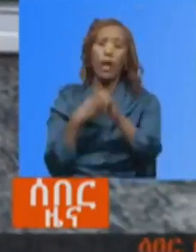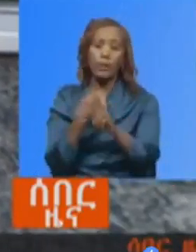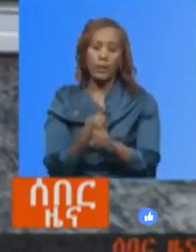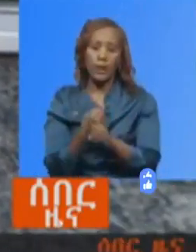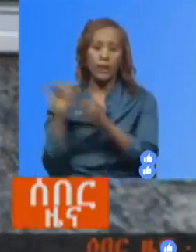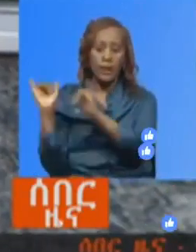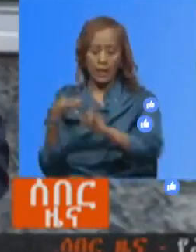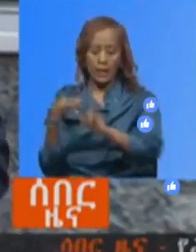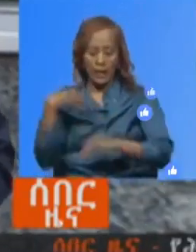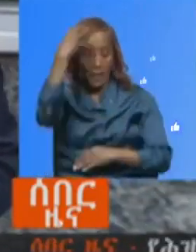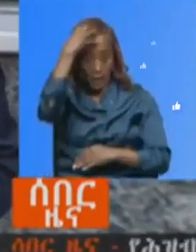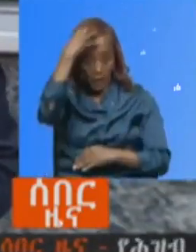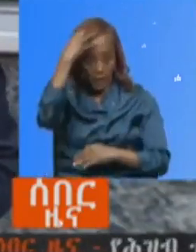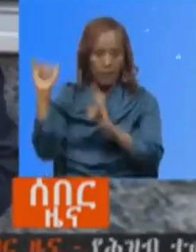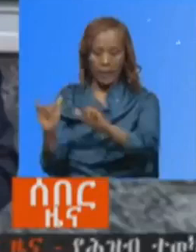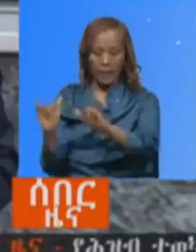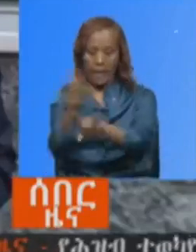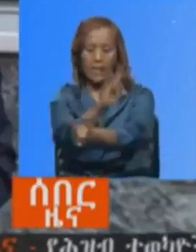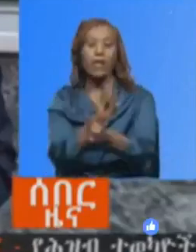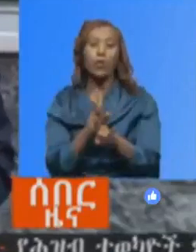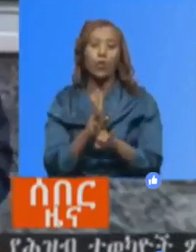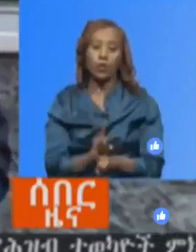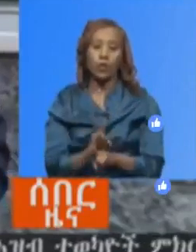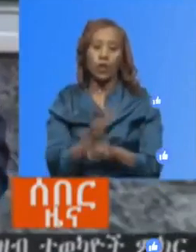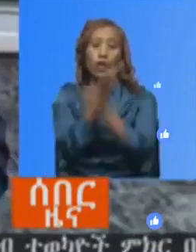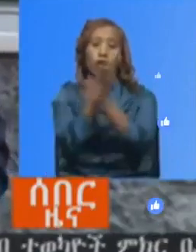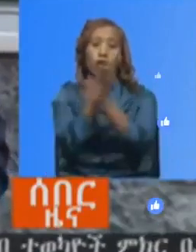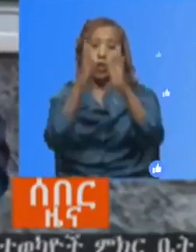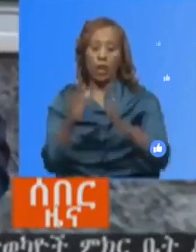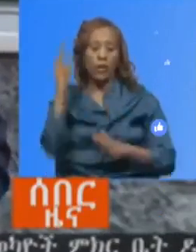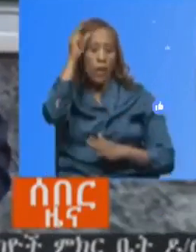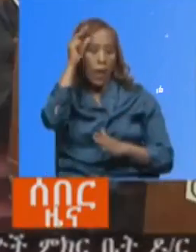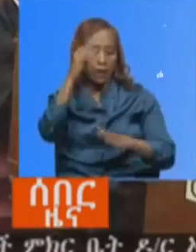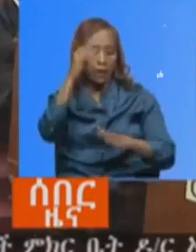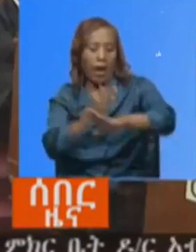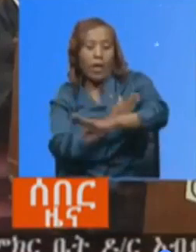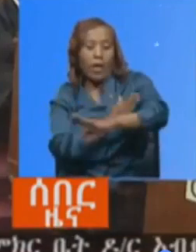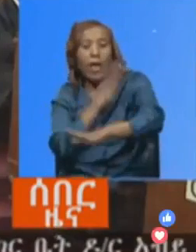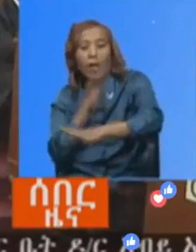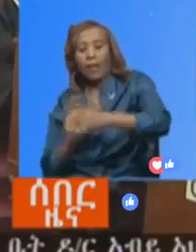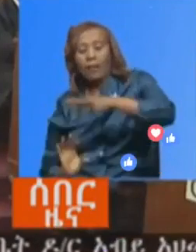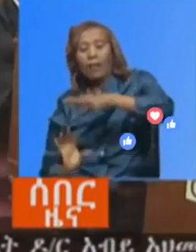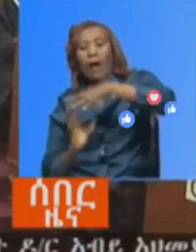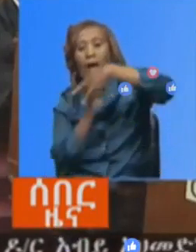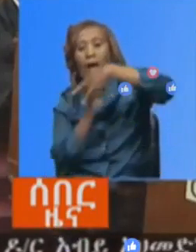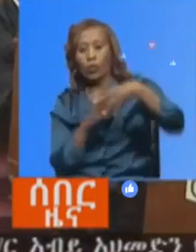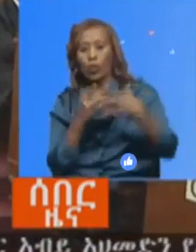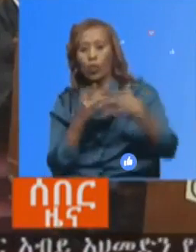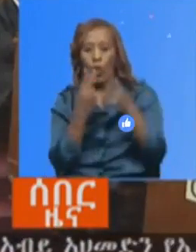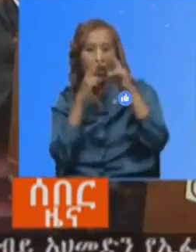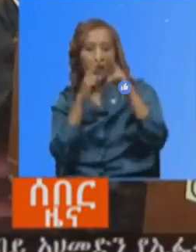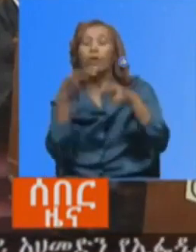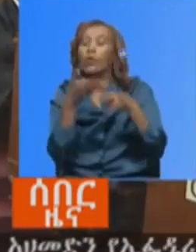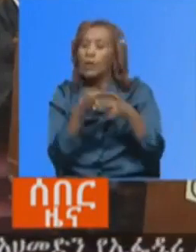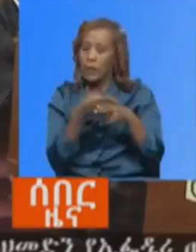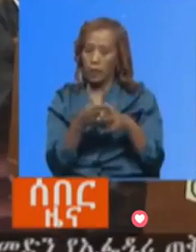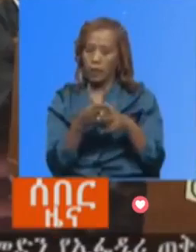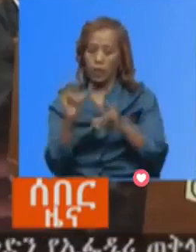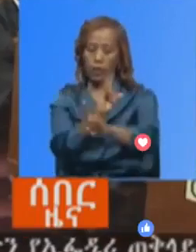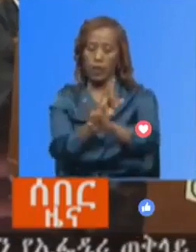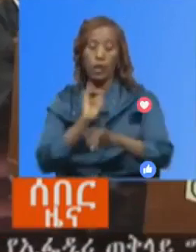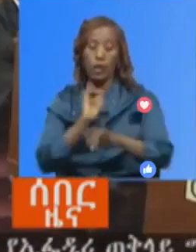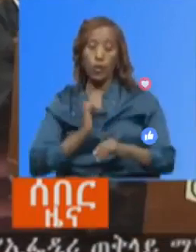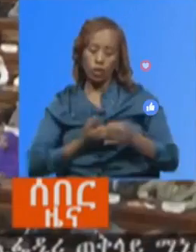እንደ መንግስትም እንደ ዜጎችም ከዴሞክራሲ ባህላችን አለመዳበር ጋር ተያይዞ በታዩብን እጥረቶች